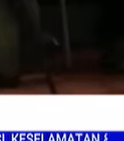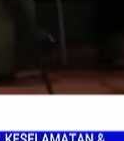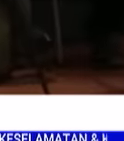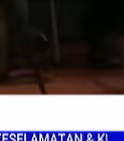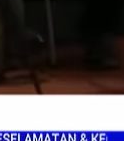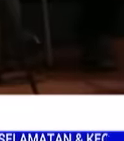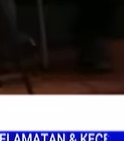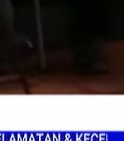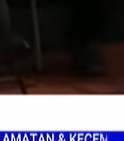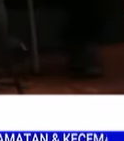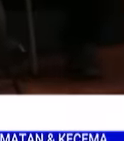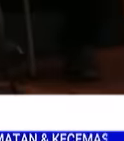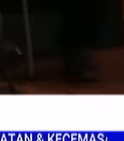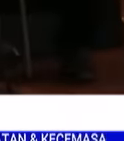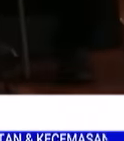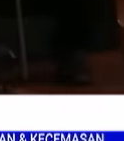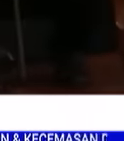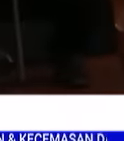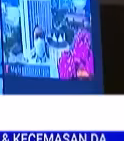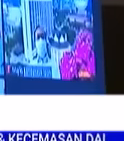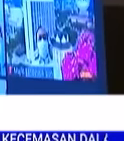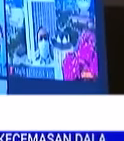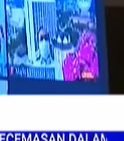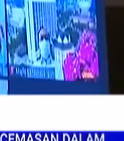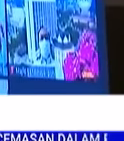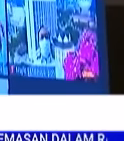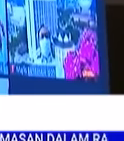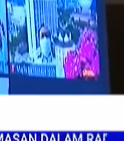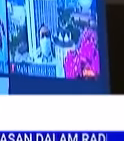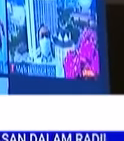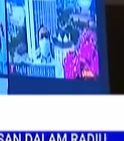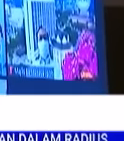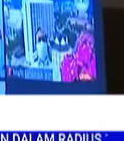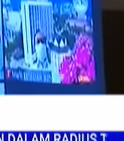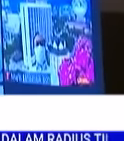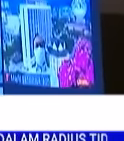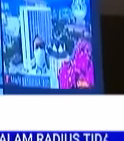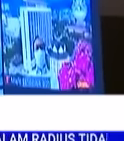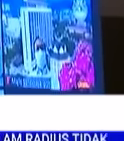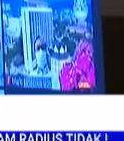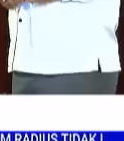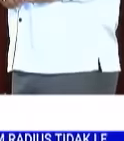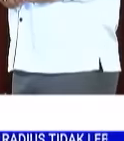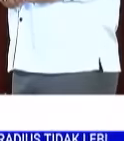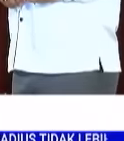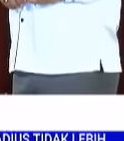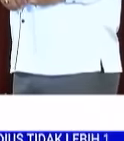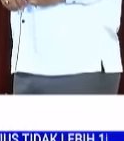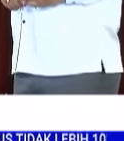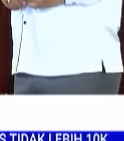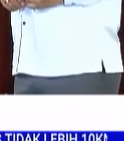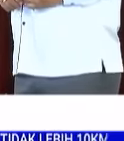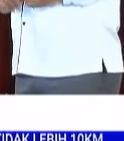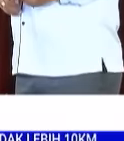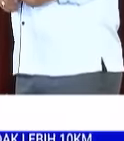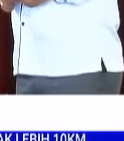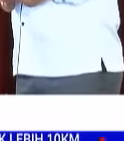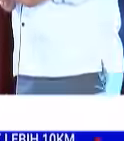semangat patriotik sebagai tanda solidariti melawan pandemik COVID-19. Beliau juga mengajak rakyat